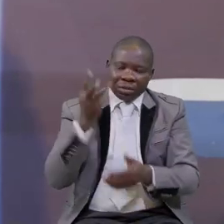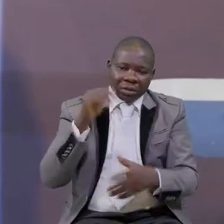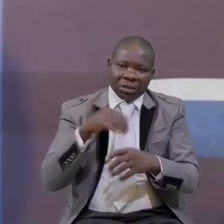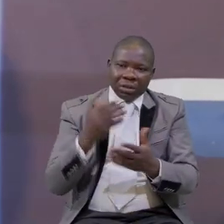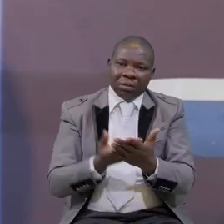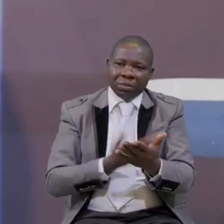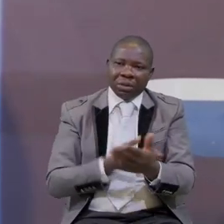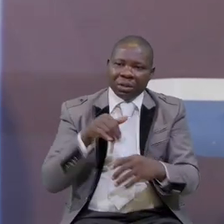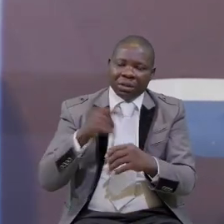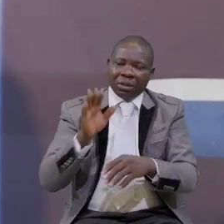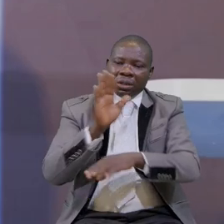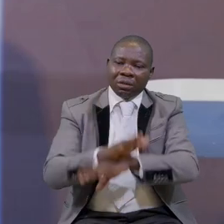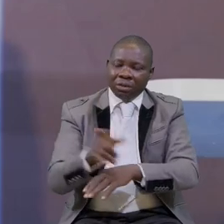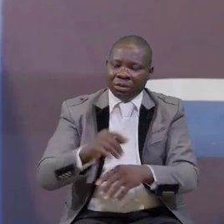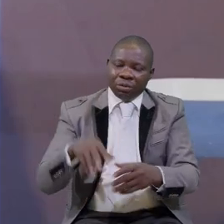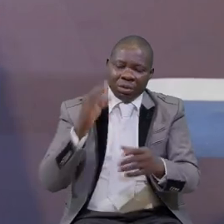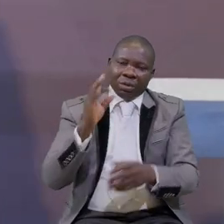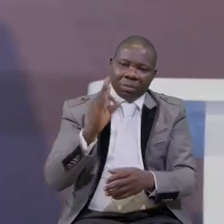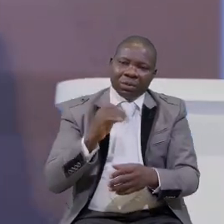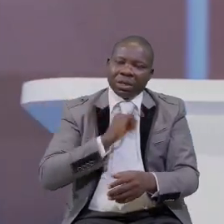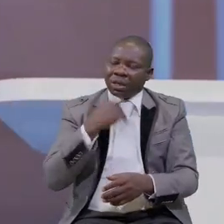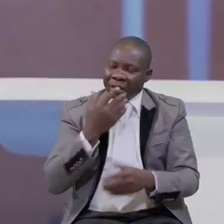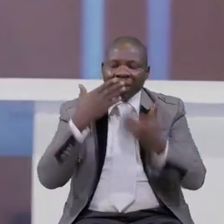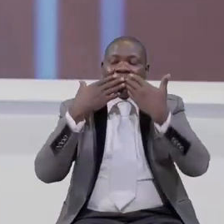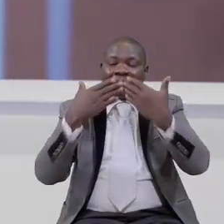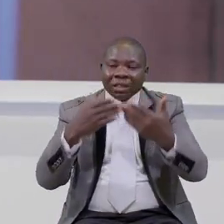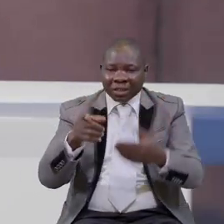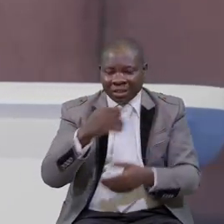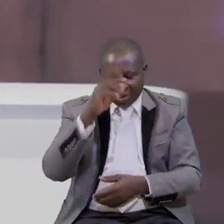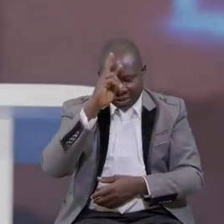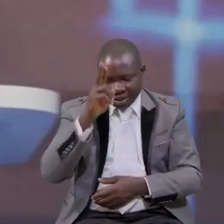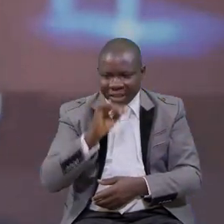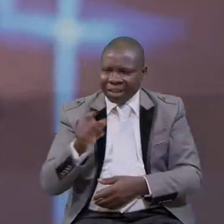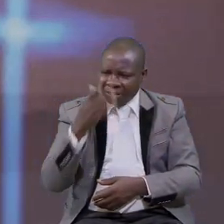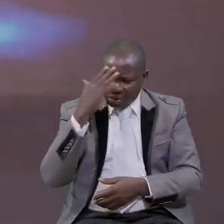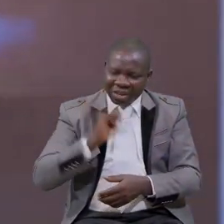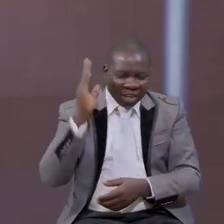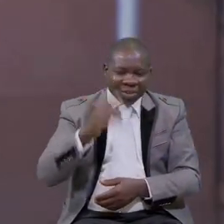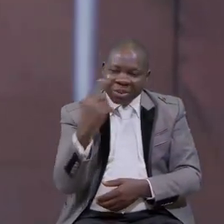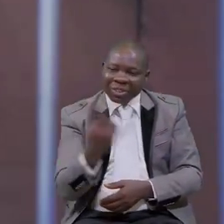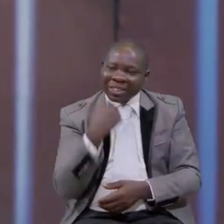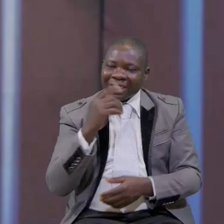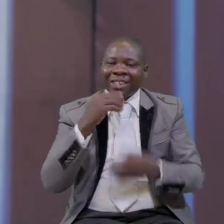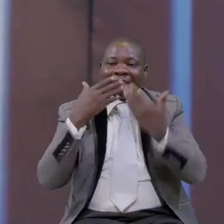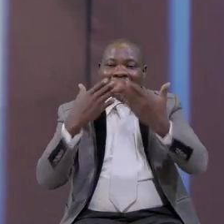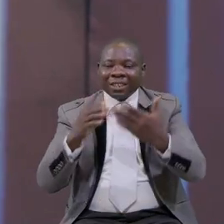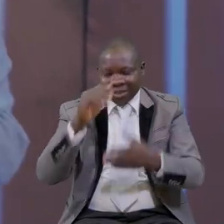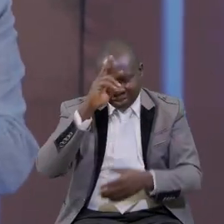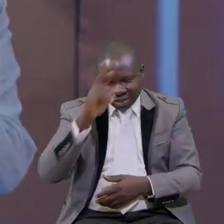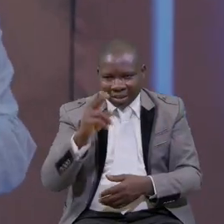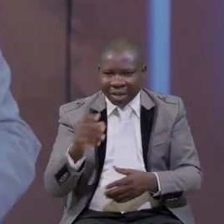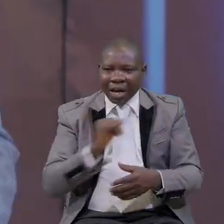tu vas prêcher ce message. J'ai dit, merci, monsieur. C'est ce que je dis toujours aux gens, merci. J'ai pris la